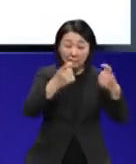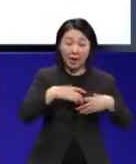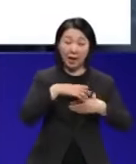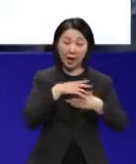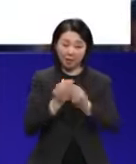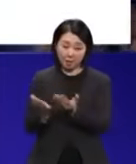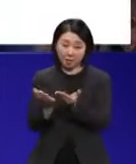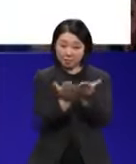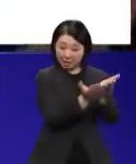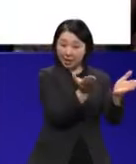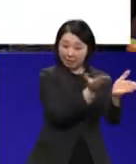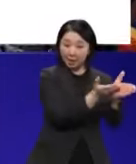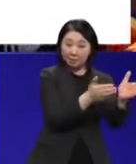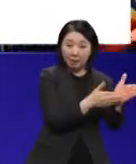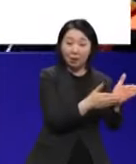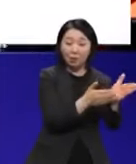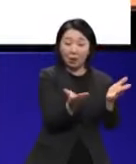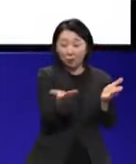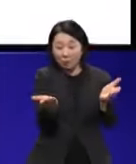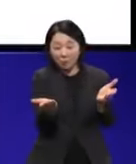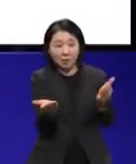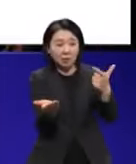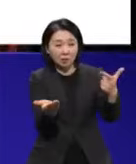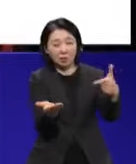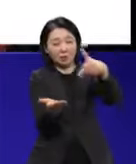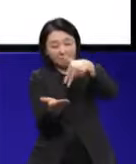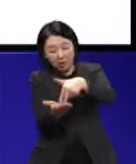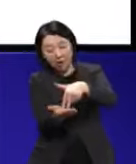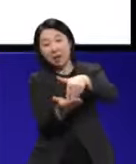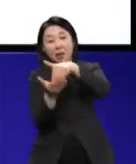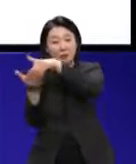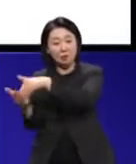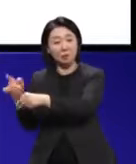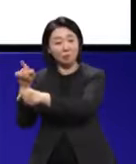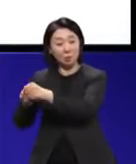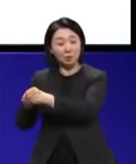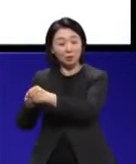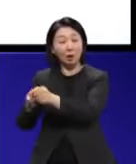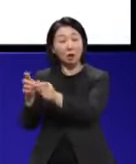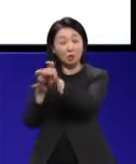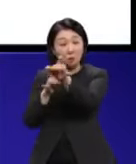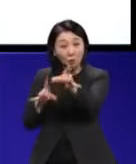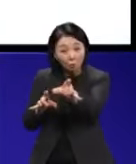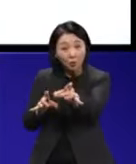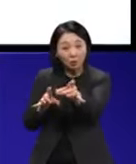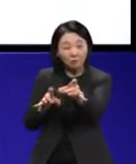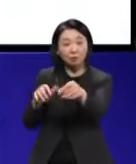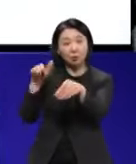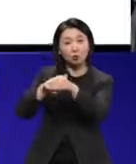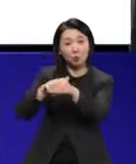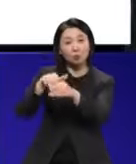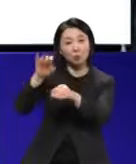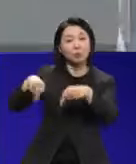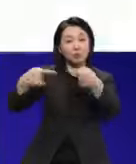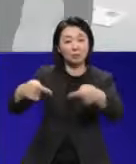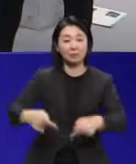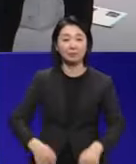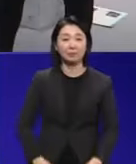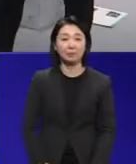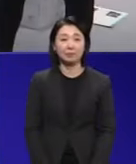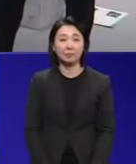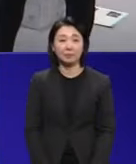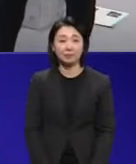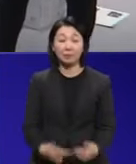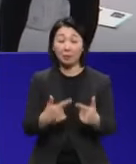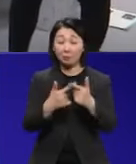이동시키고 경비정에 유권자 여섯 명을 태워 원래 목적지였던 통영 학림도 투표소로 이송했습니다